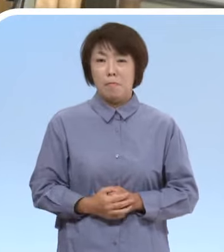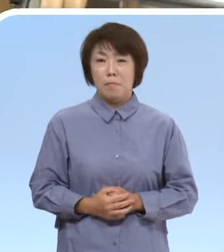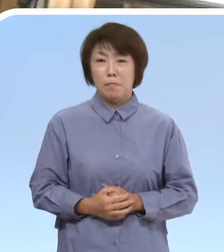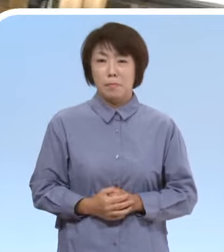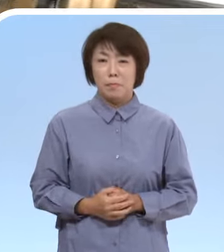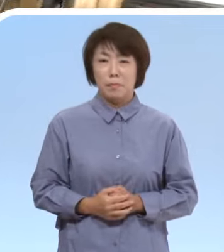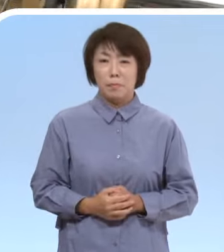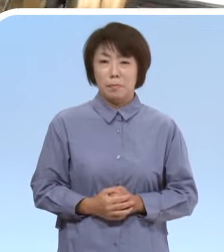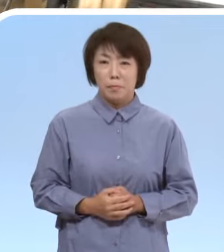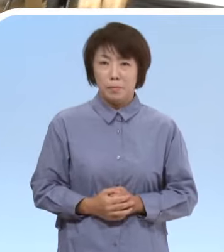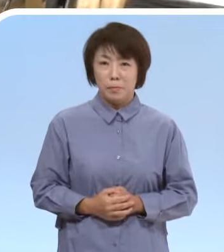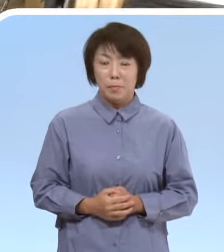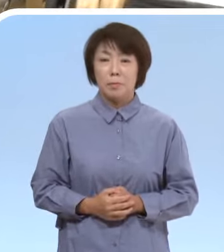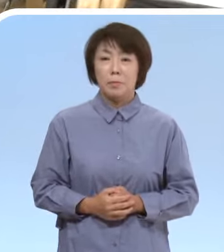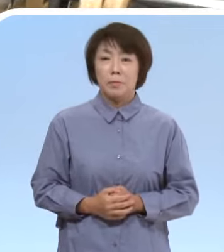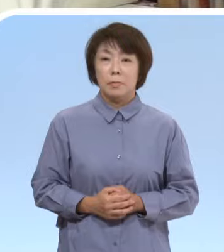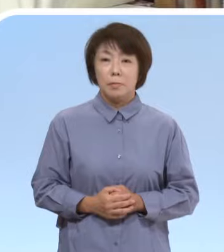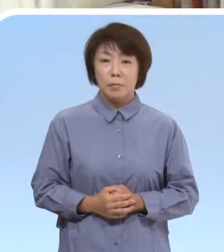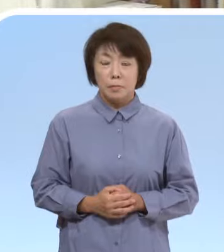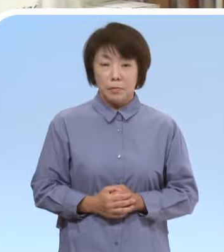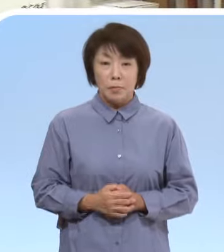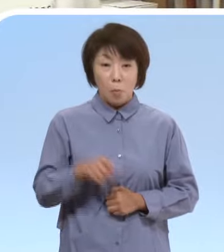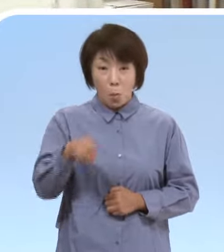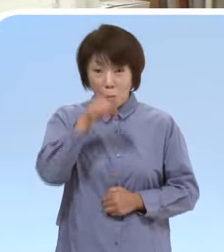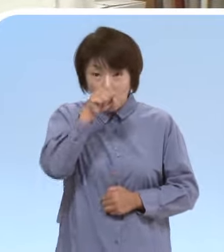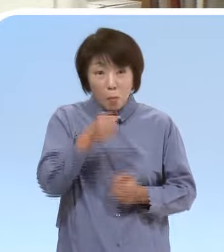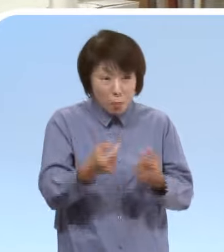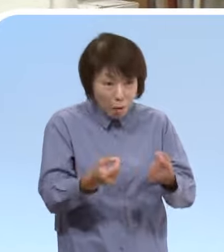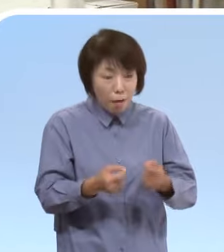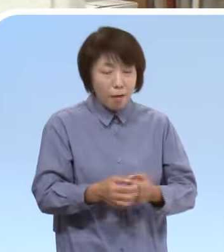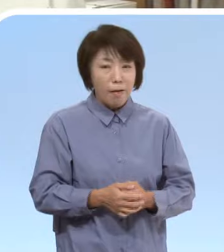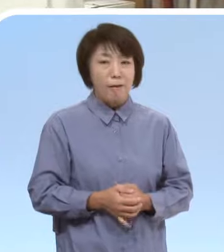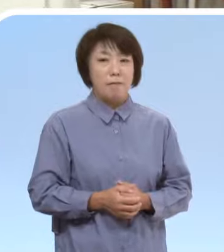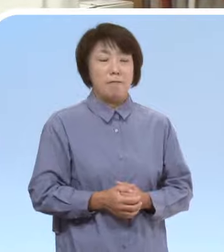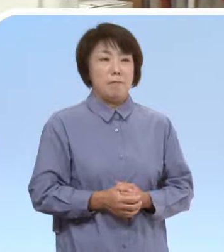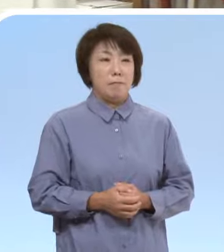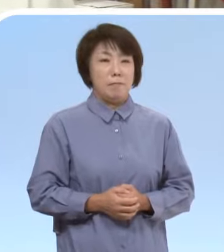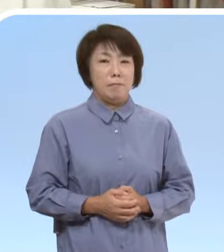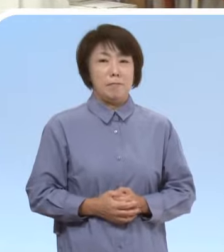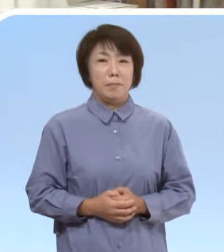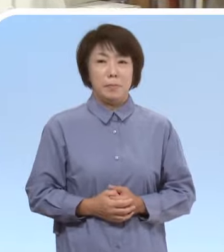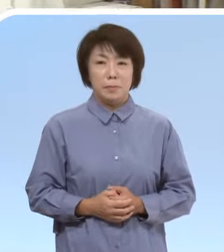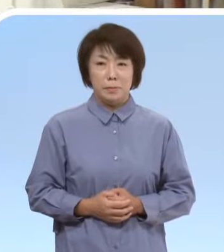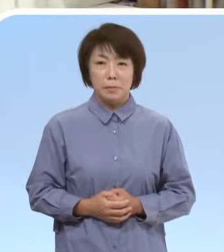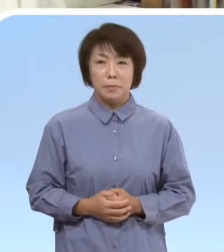った。鳥肌いただきました。 すごくない？ すごい ね。